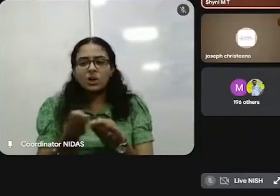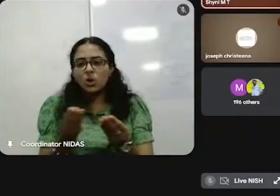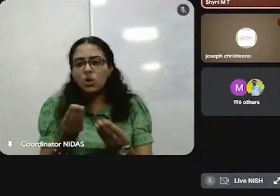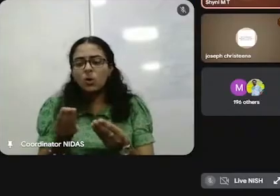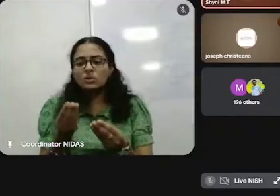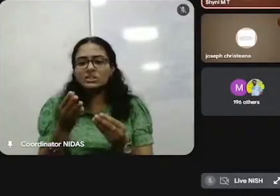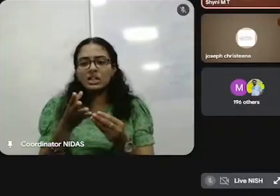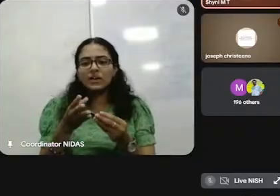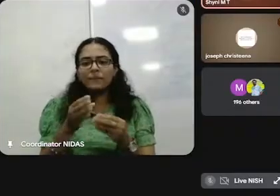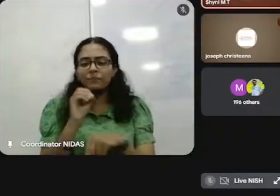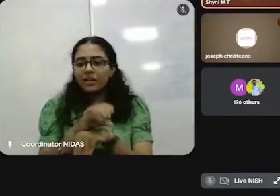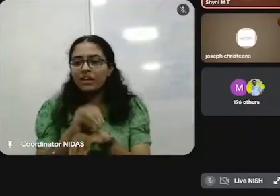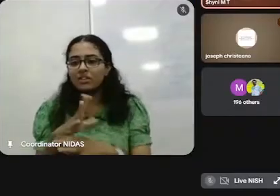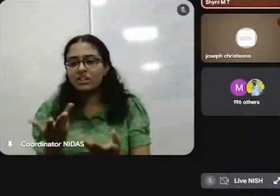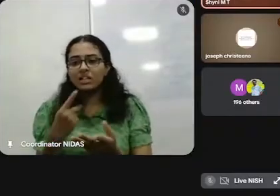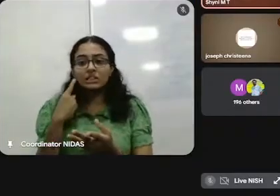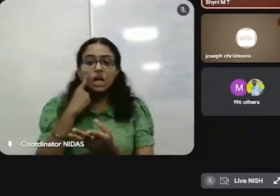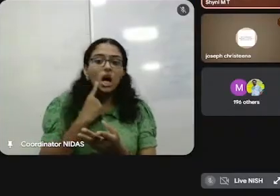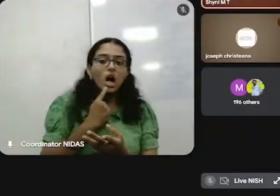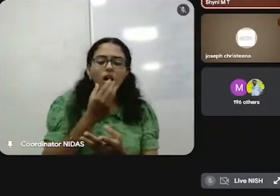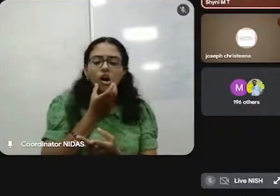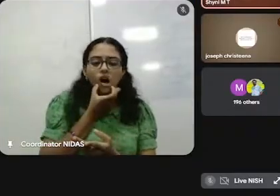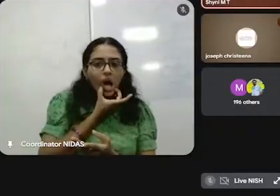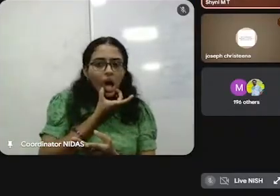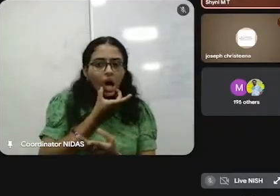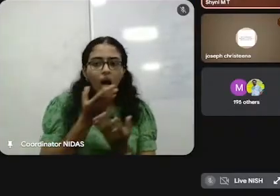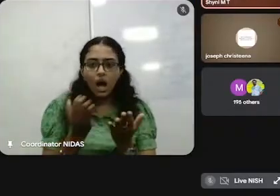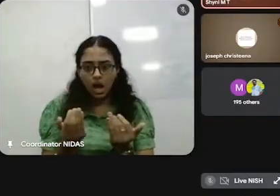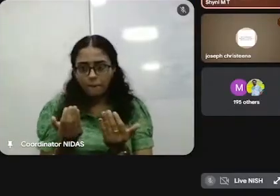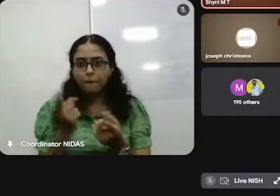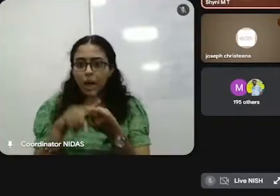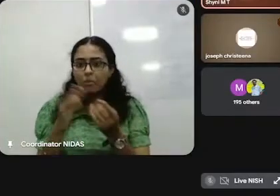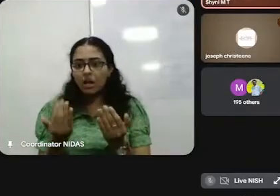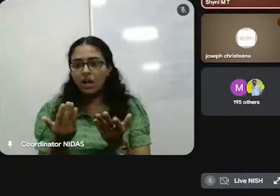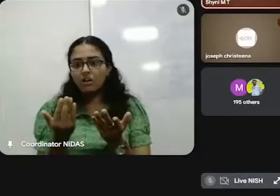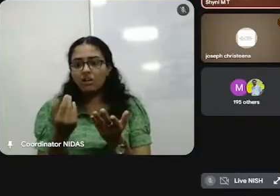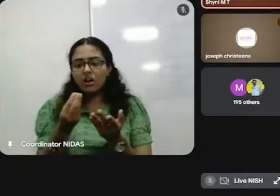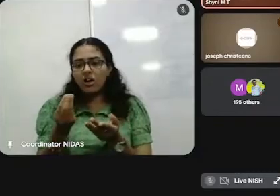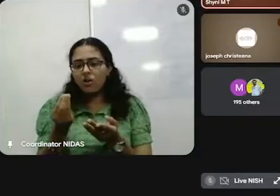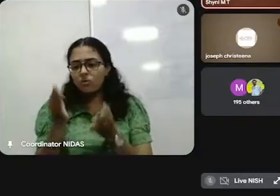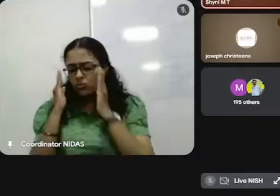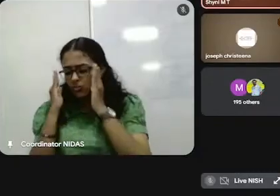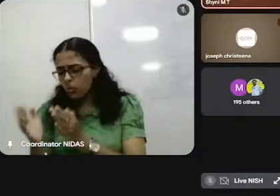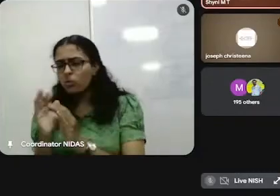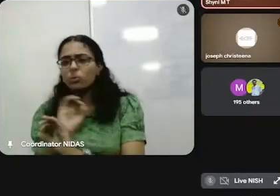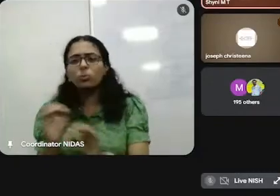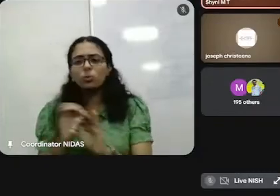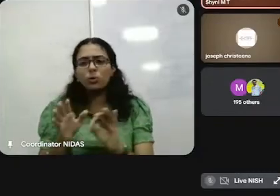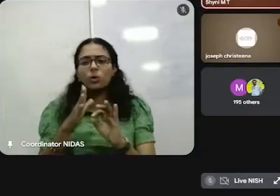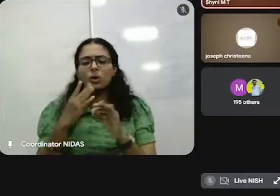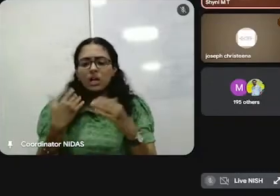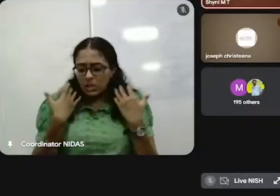എടുക്കേണ്ടത് വായുടെ ഭാഗം ഒരു വശത്തോട്ട് പെട്ടെന്ന് ഓടിപ്പോവുക, നമ്മുടെ ഒരു വശത്ത് പെട്ടെന്ന് ഒരു ഭാഗത്ത് ശരീരത്തിന്റെ